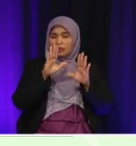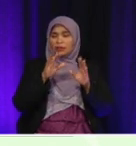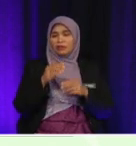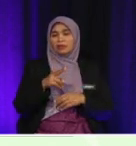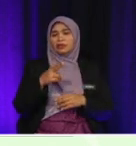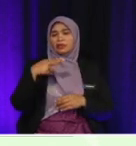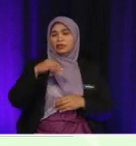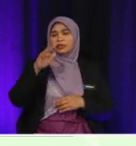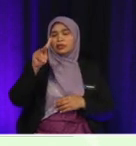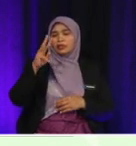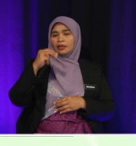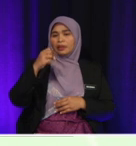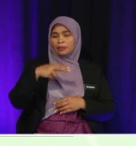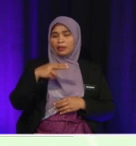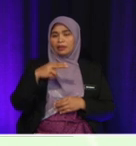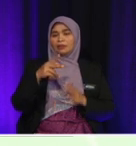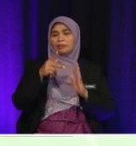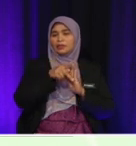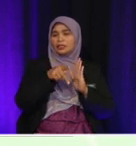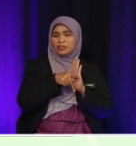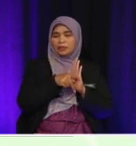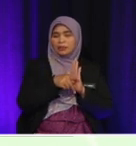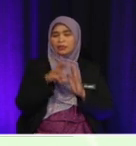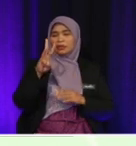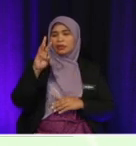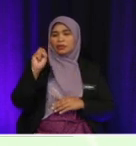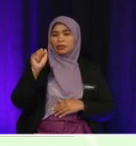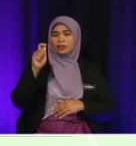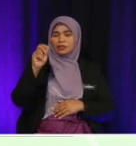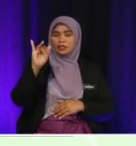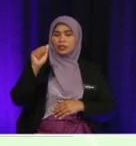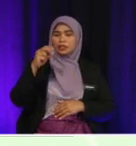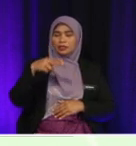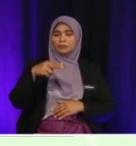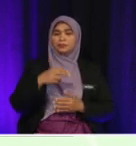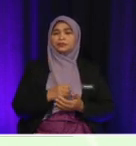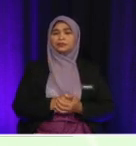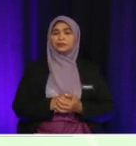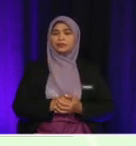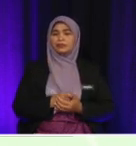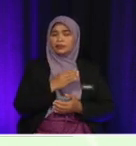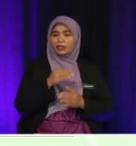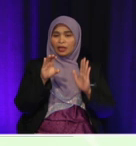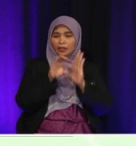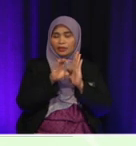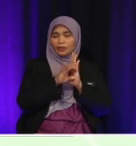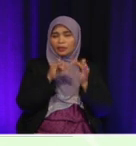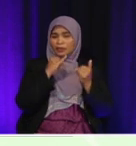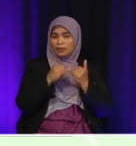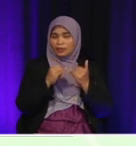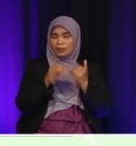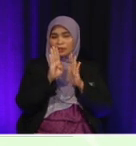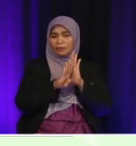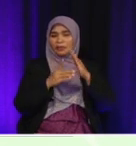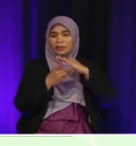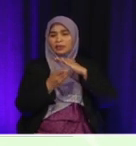melaksanakan prinsip wasatiah dan soalan yang terakhir contoh soalan yang terakhir Berdasarkan gambar di atas